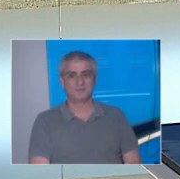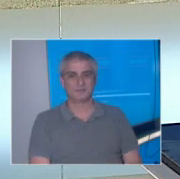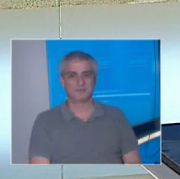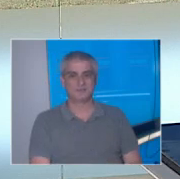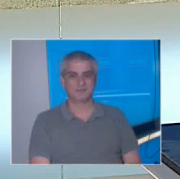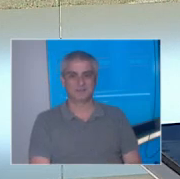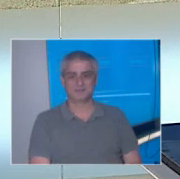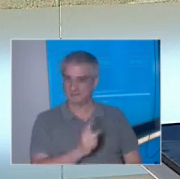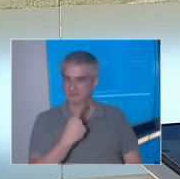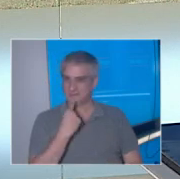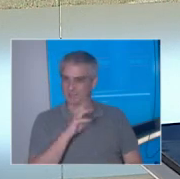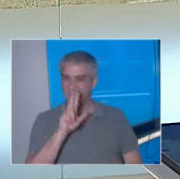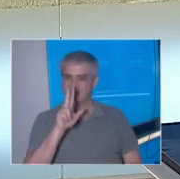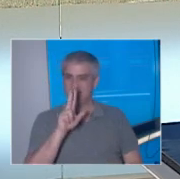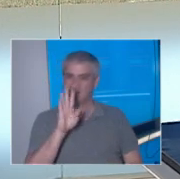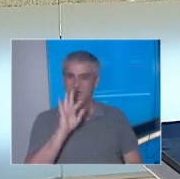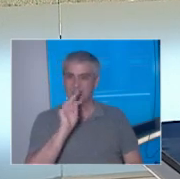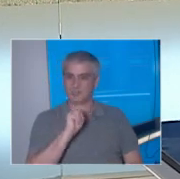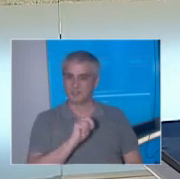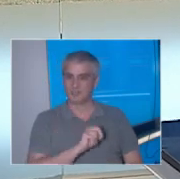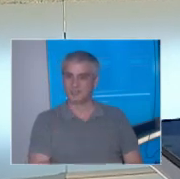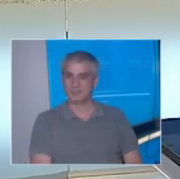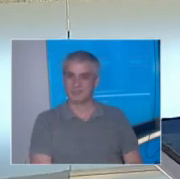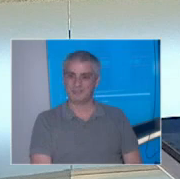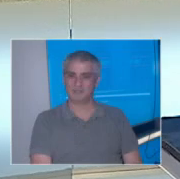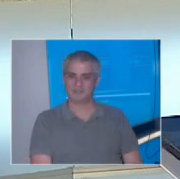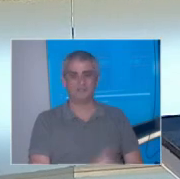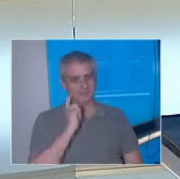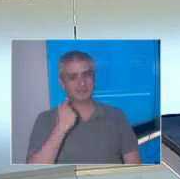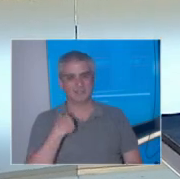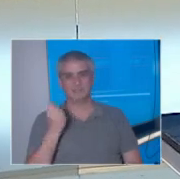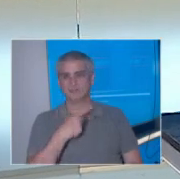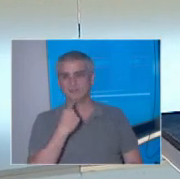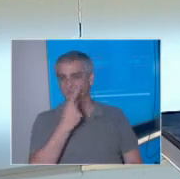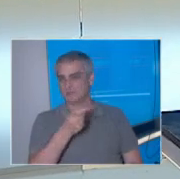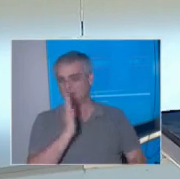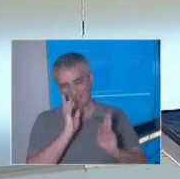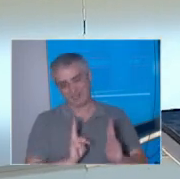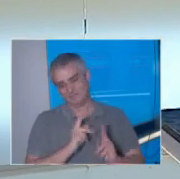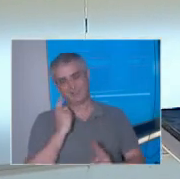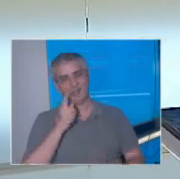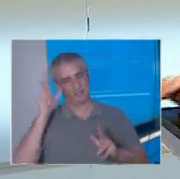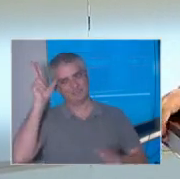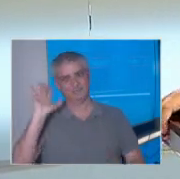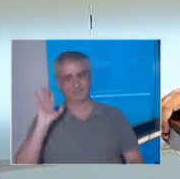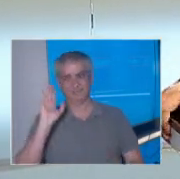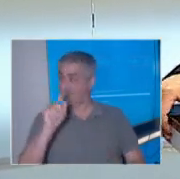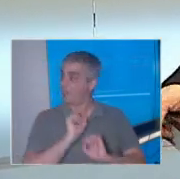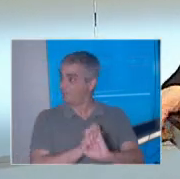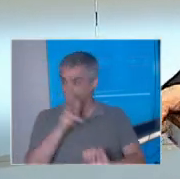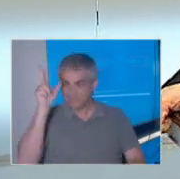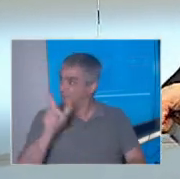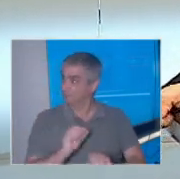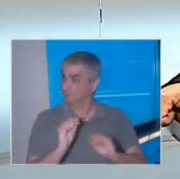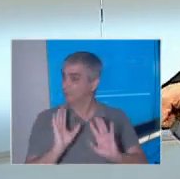ביטון. היא אומרת לך משהו על הצבי ביטון, דבי ביטון, דרך אגב? צחקה איתי השבוע, אמרתי לך להפסיק לקרוא לצבי. אוקיי. אבל היא בעד צבי,